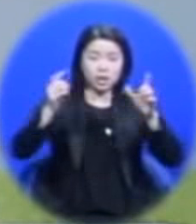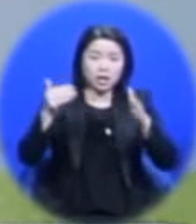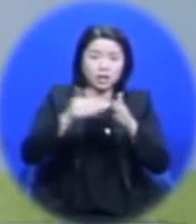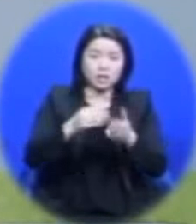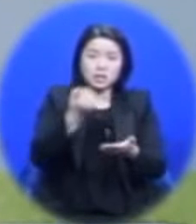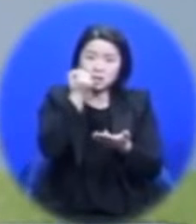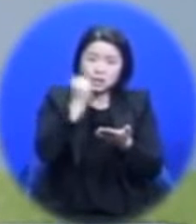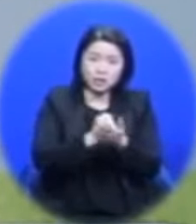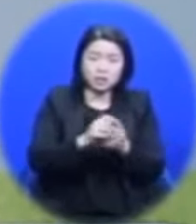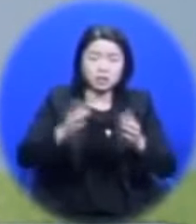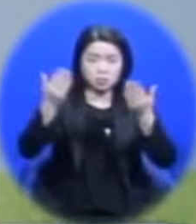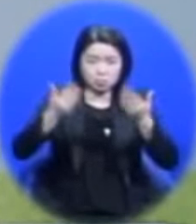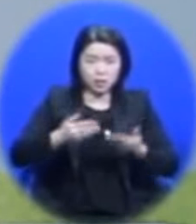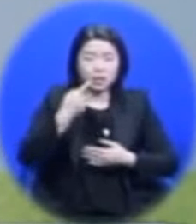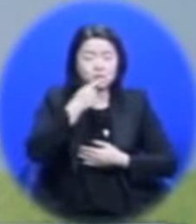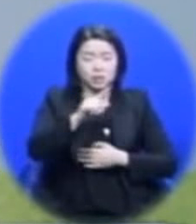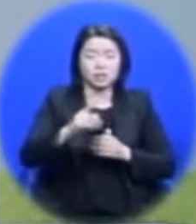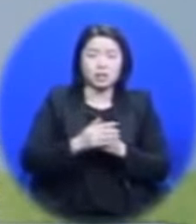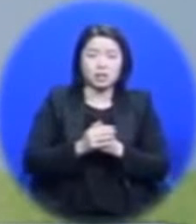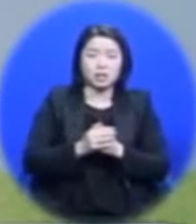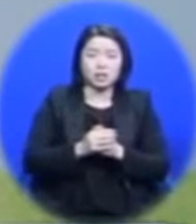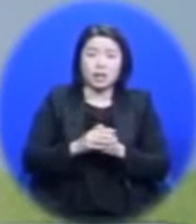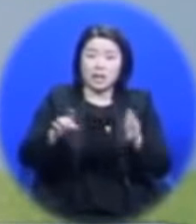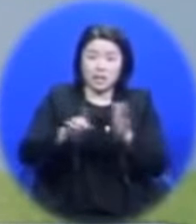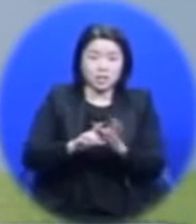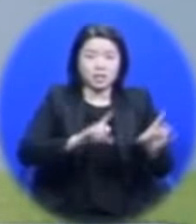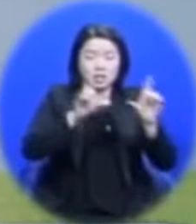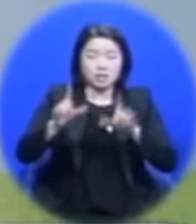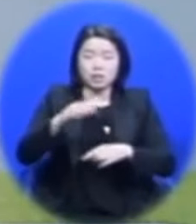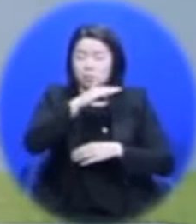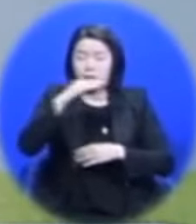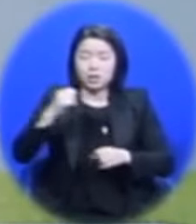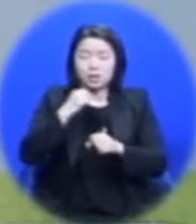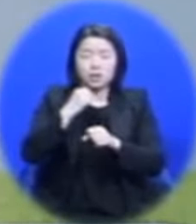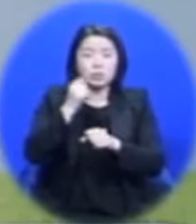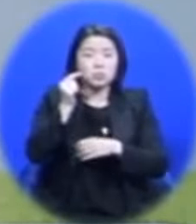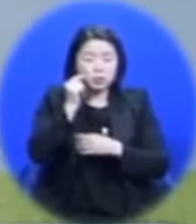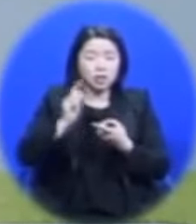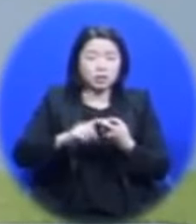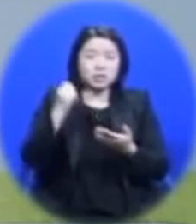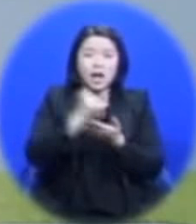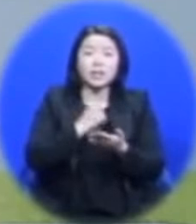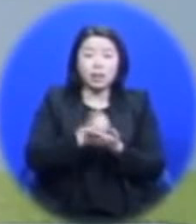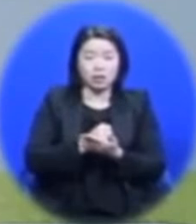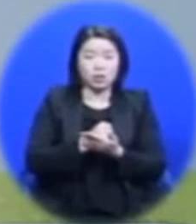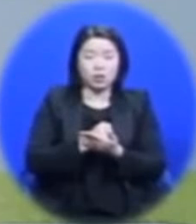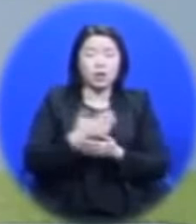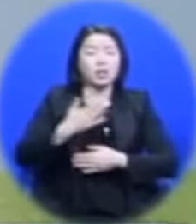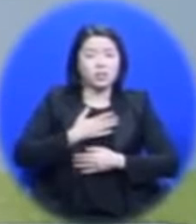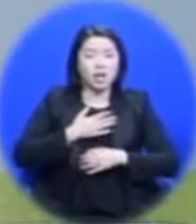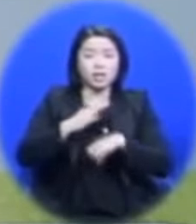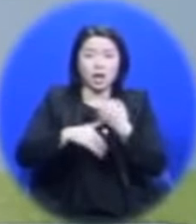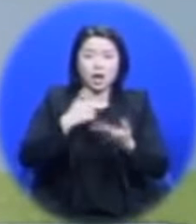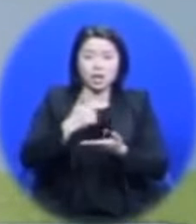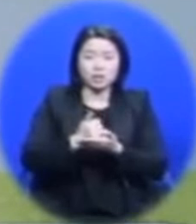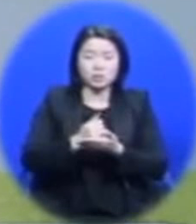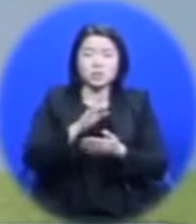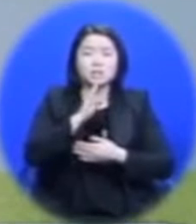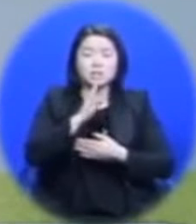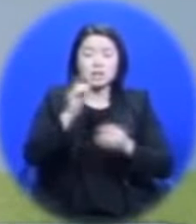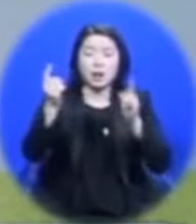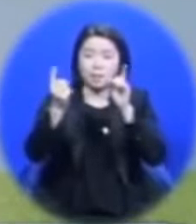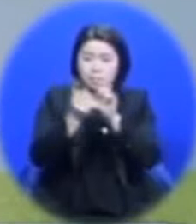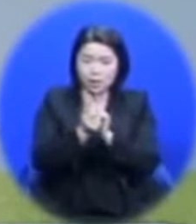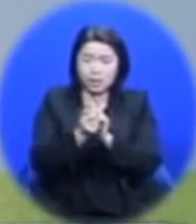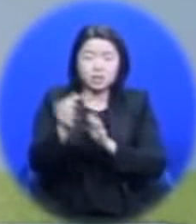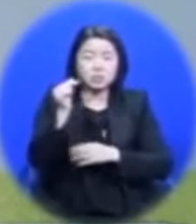받았느니라. 아니, 신앙성을 제대로 못하는 것 때문에 안타까운 것, 나는 하나님을 실제로 만나지 못한